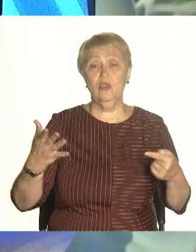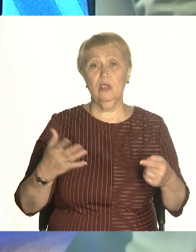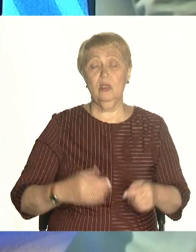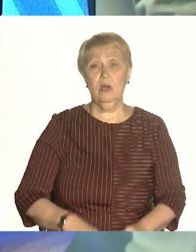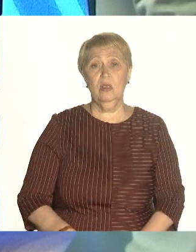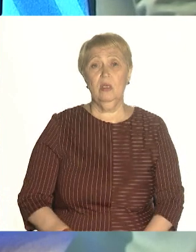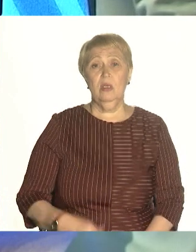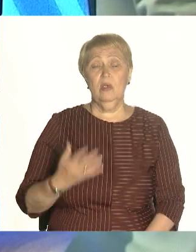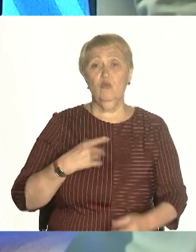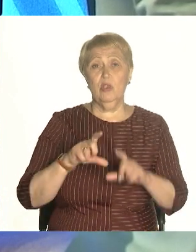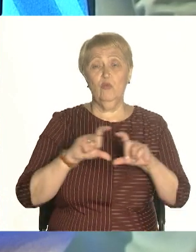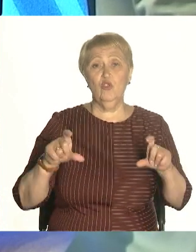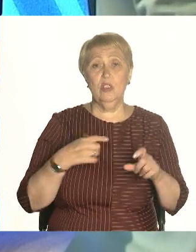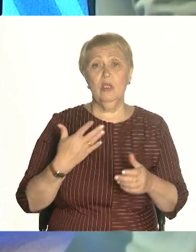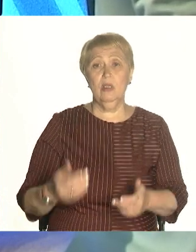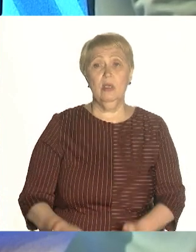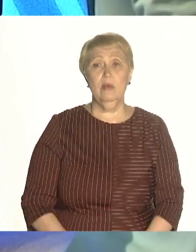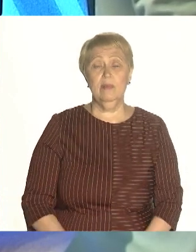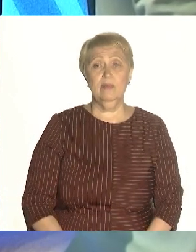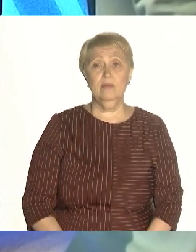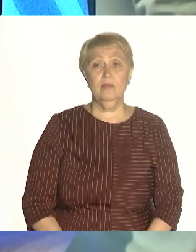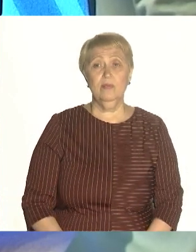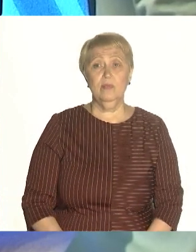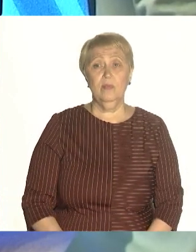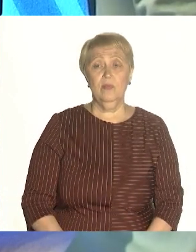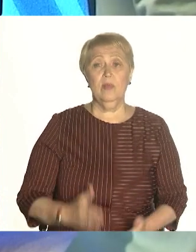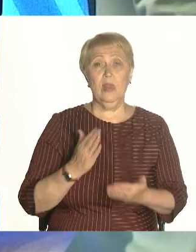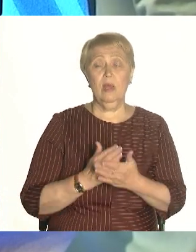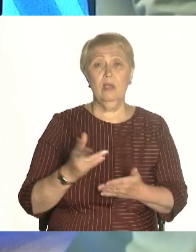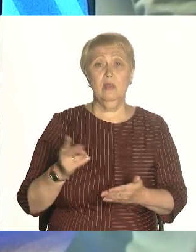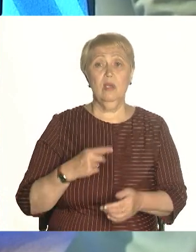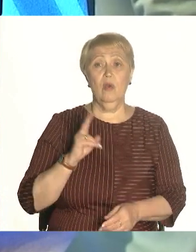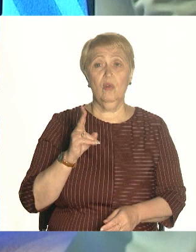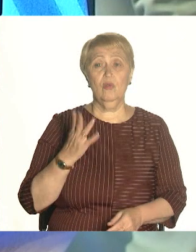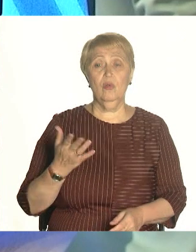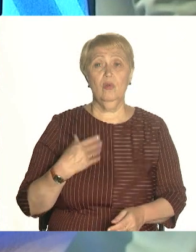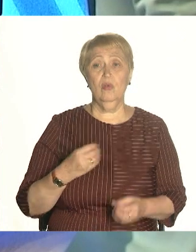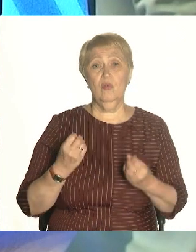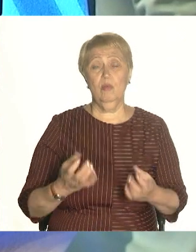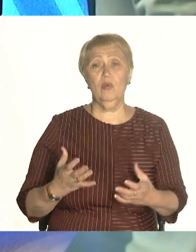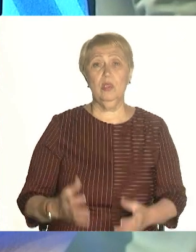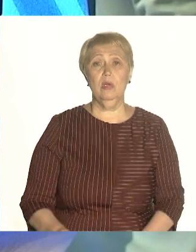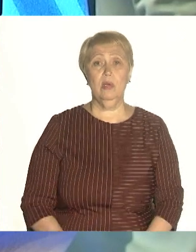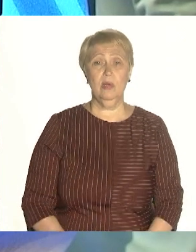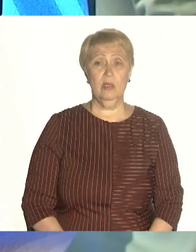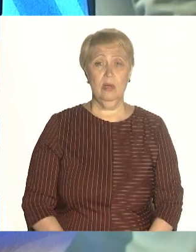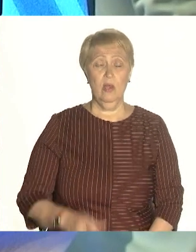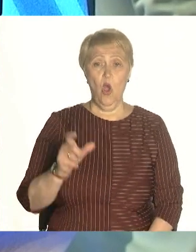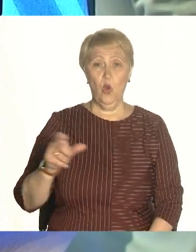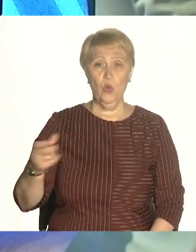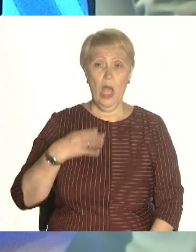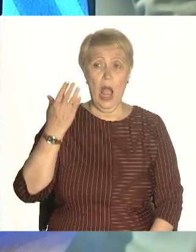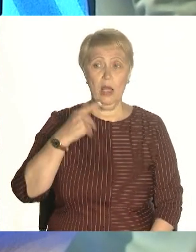значит, учреждениях уголовно-исполнительной системы. Есть просто, ну, люди,